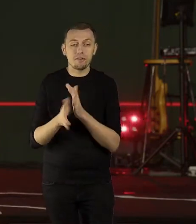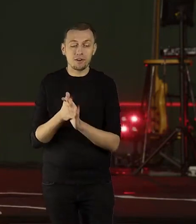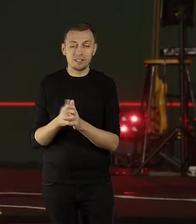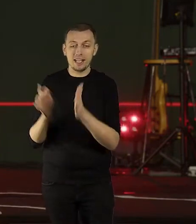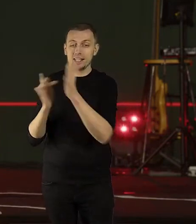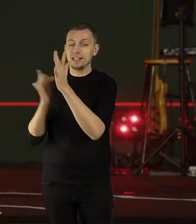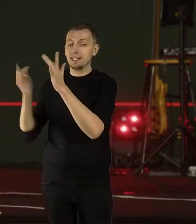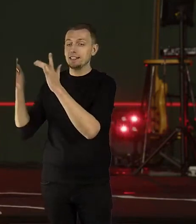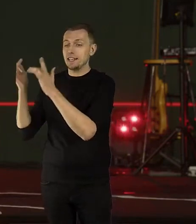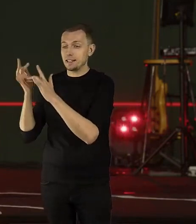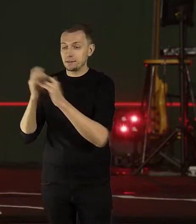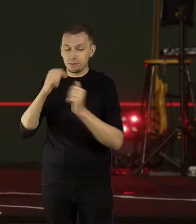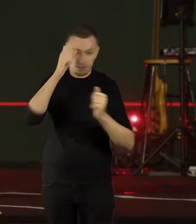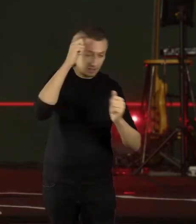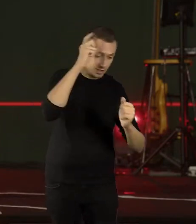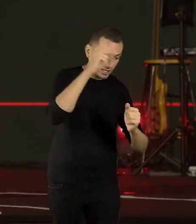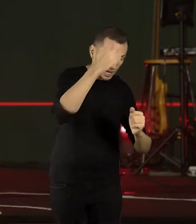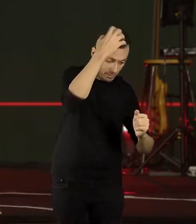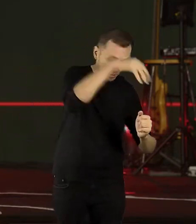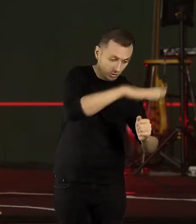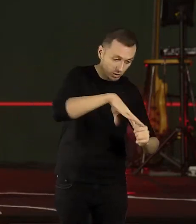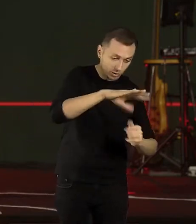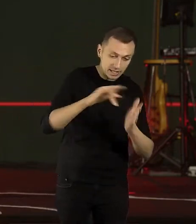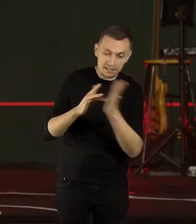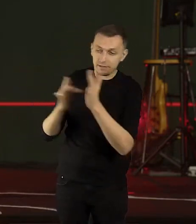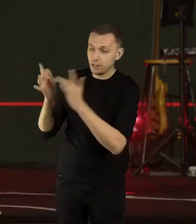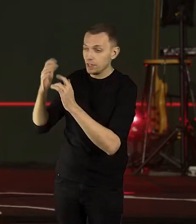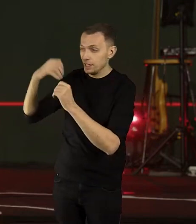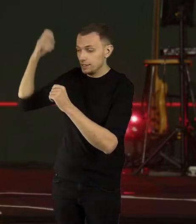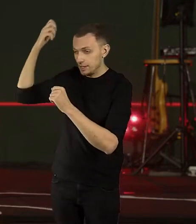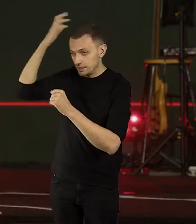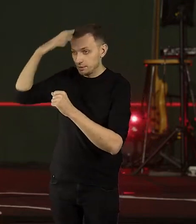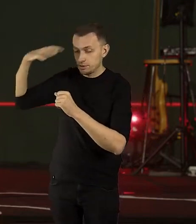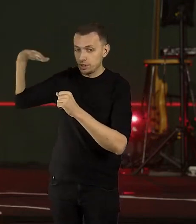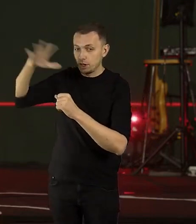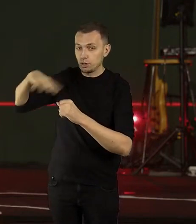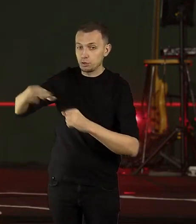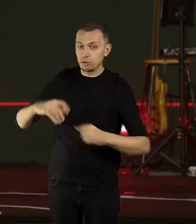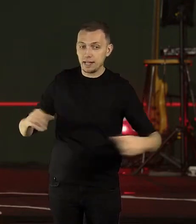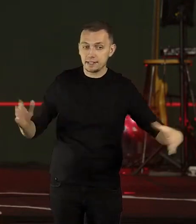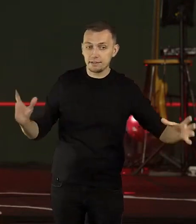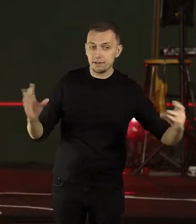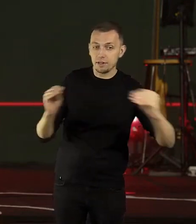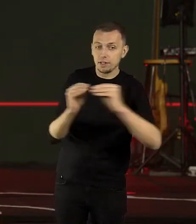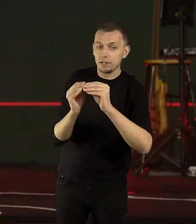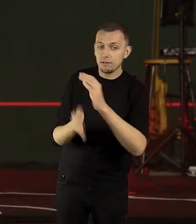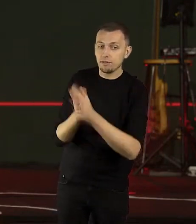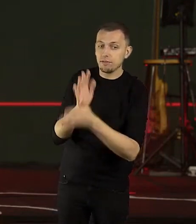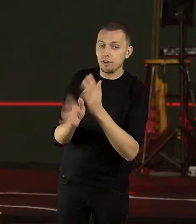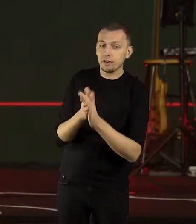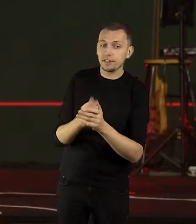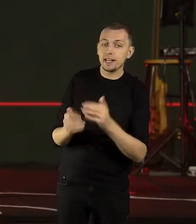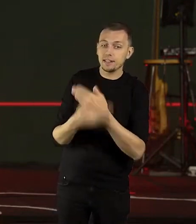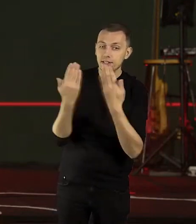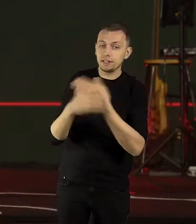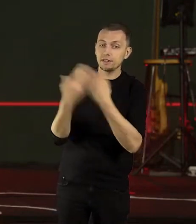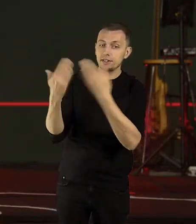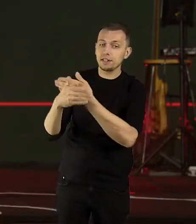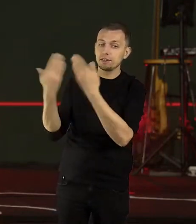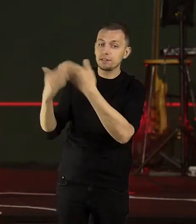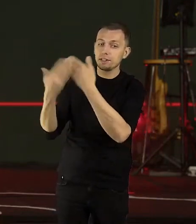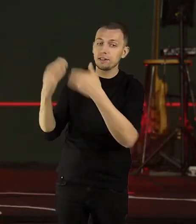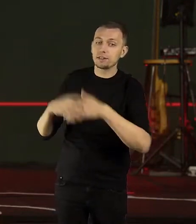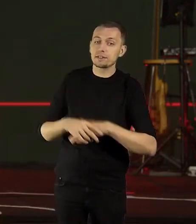dzień i noc, dzień i noc. W tej wojnie łupem są mężczyźni i kobiety. A jak co